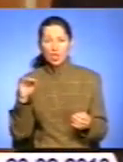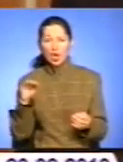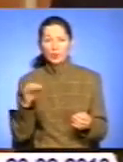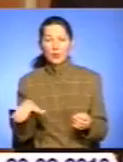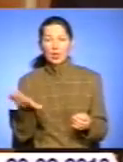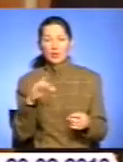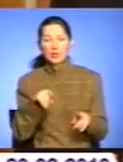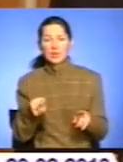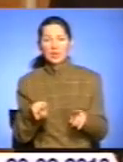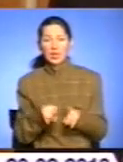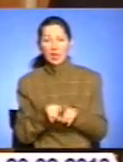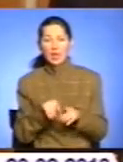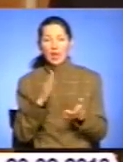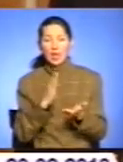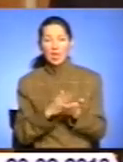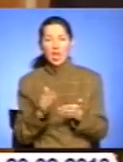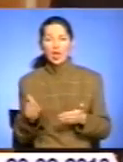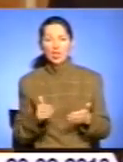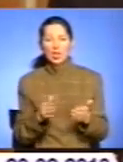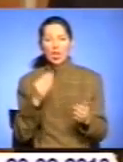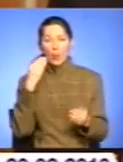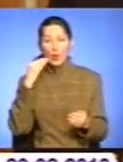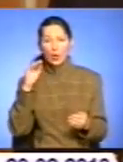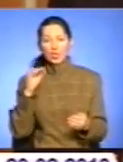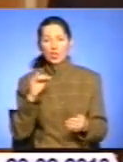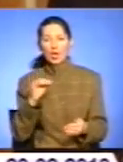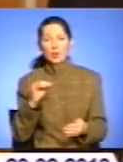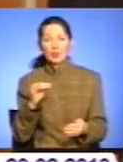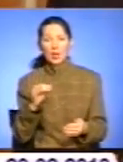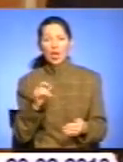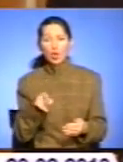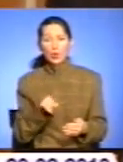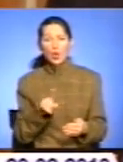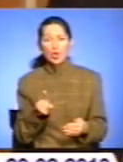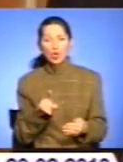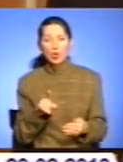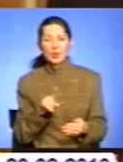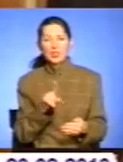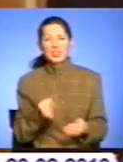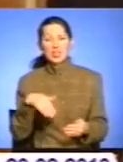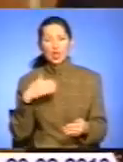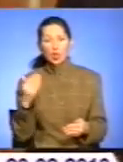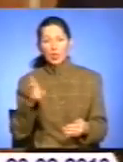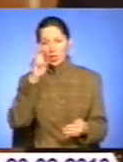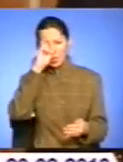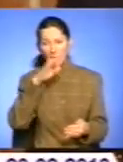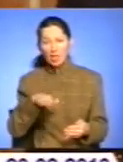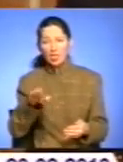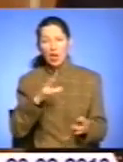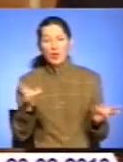все ж таки є шляхи покращення і поліпшення, тому що зі сторони держави